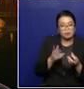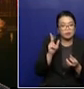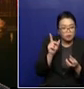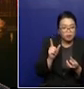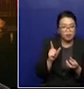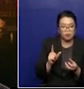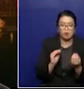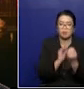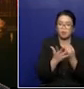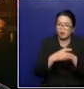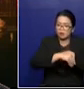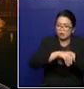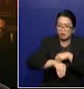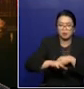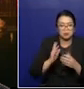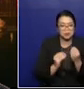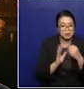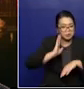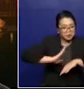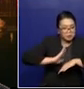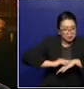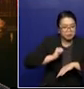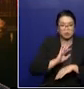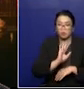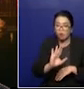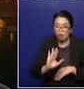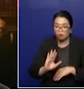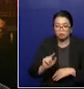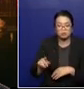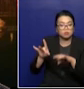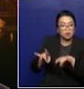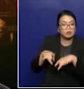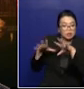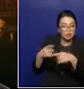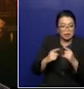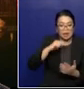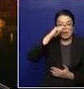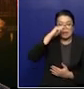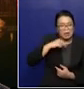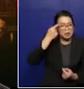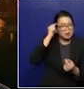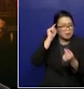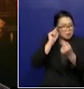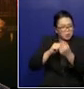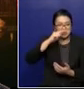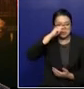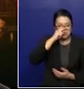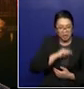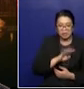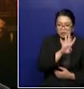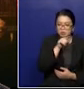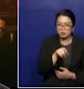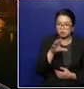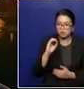นั่นคือศักยภาพของเขาฮะแล้วประเทศไทยฮะกำหนดนโยบายที่สวยหรูเลยไทยแลนด์ 4.0 ลอก